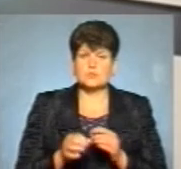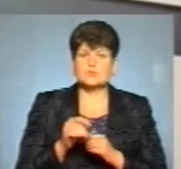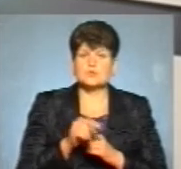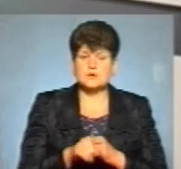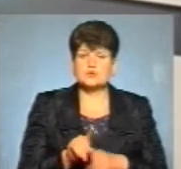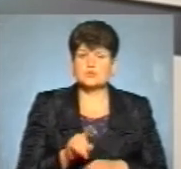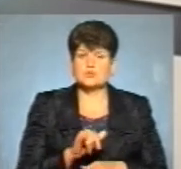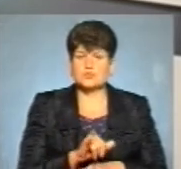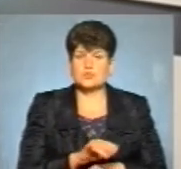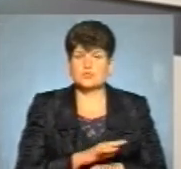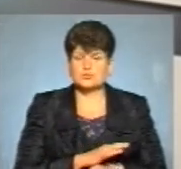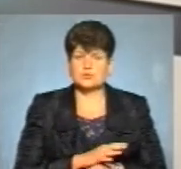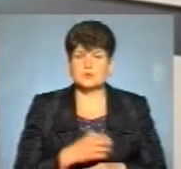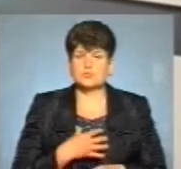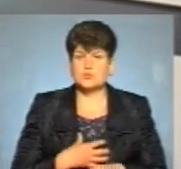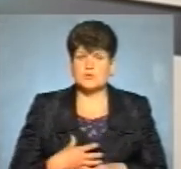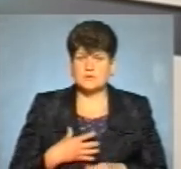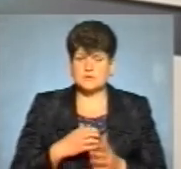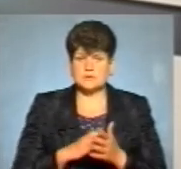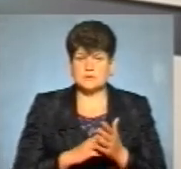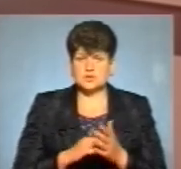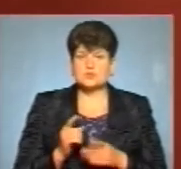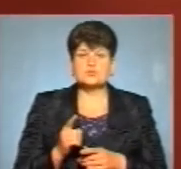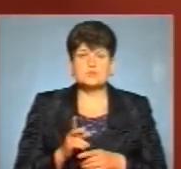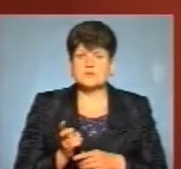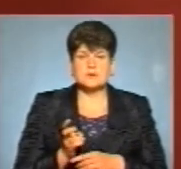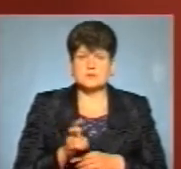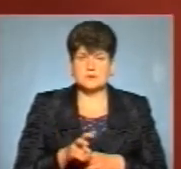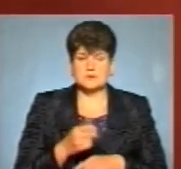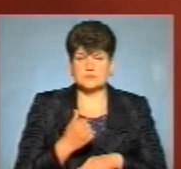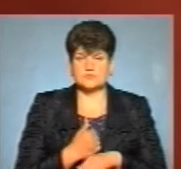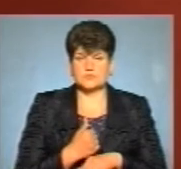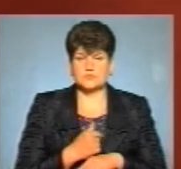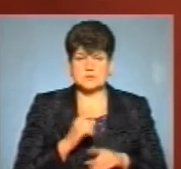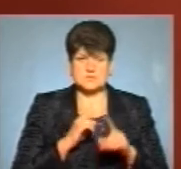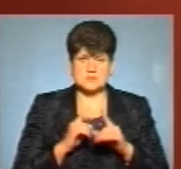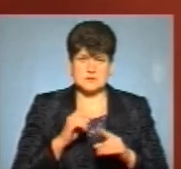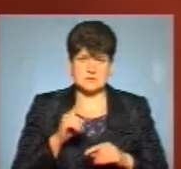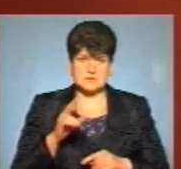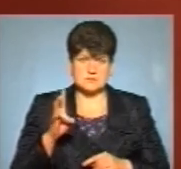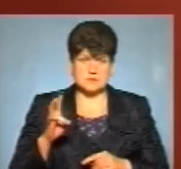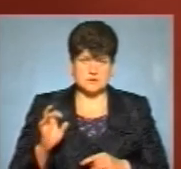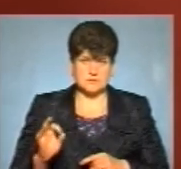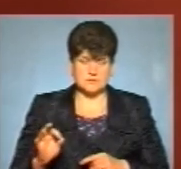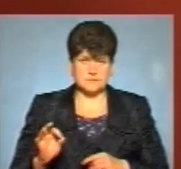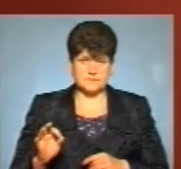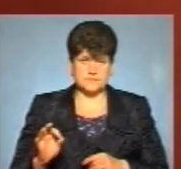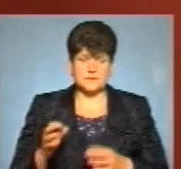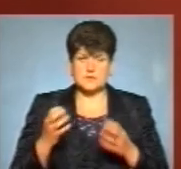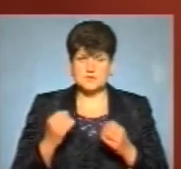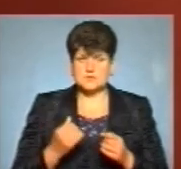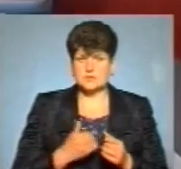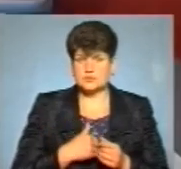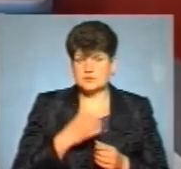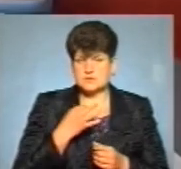нього була поважна причина, чому він не відвідував основну сесію зовнішнього незалежного оцінювання. І ще хочу